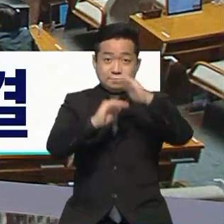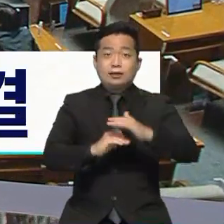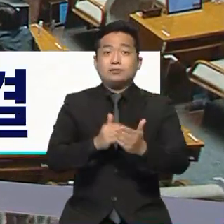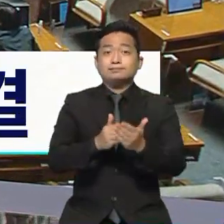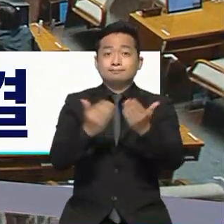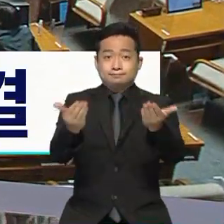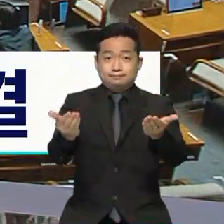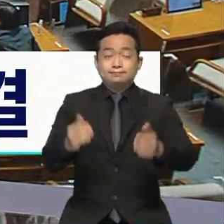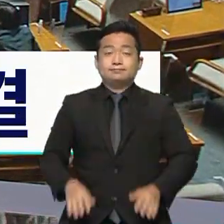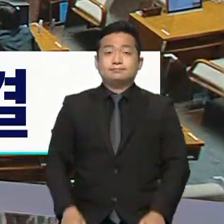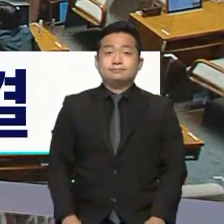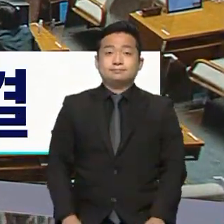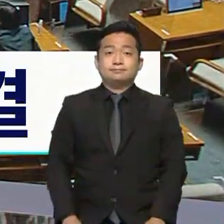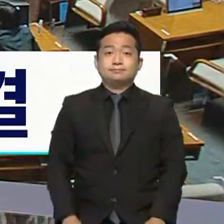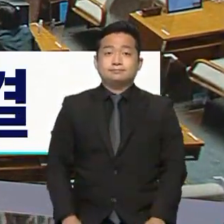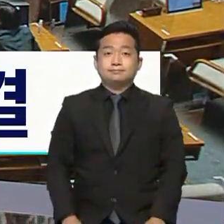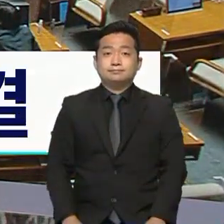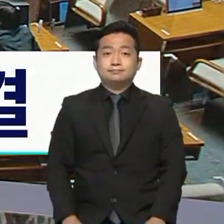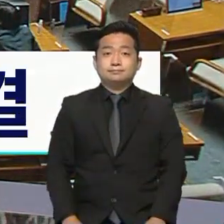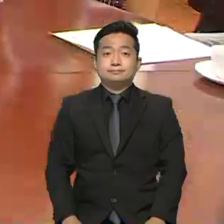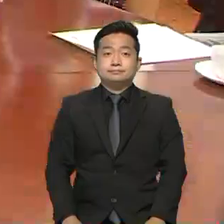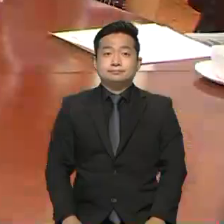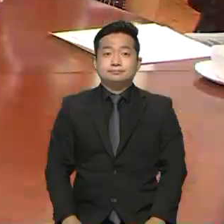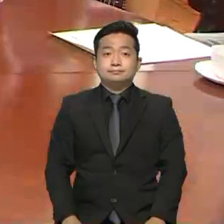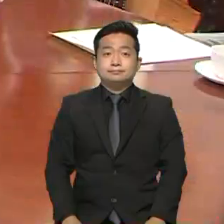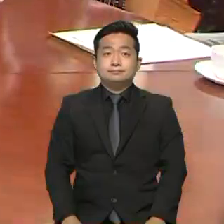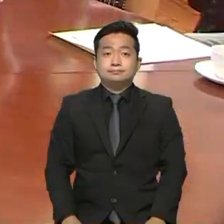먼저 화강윤 기자입니다.